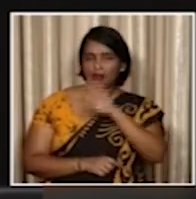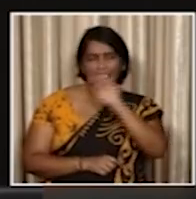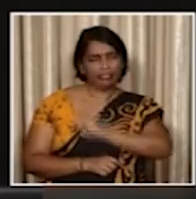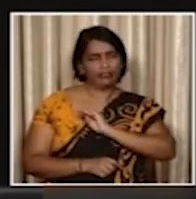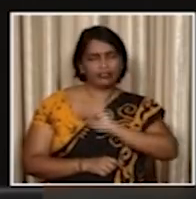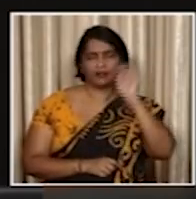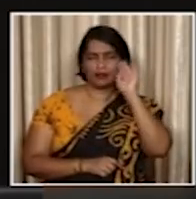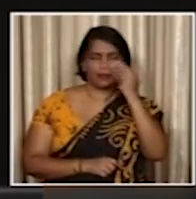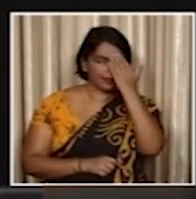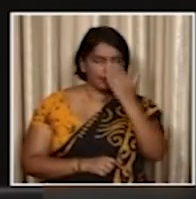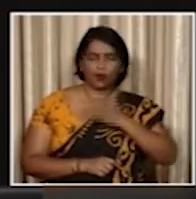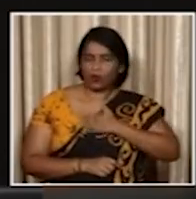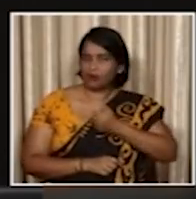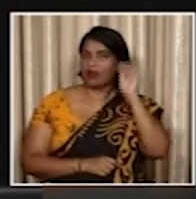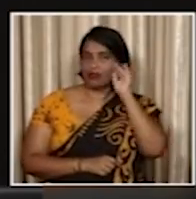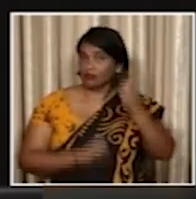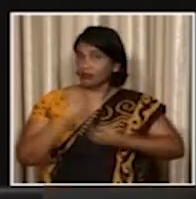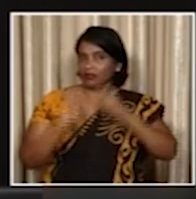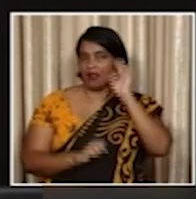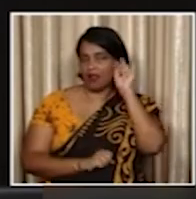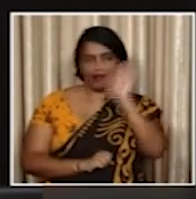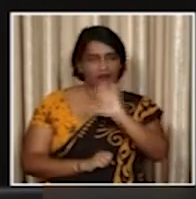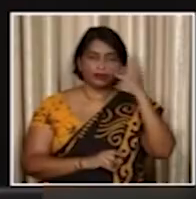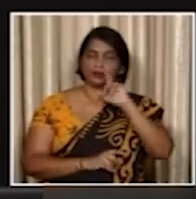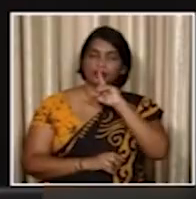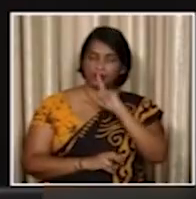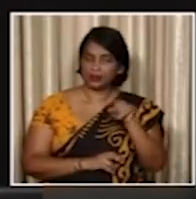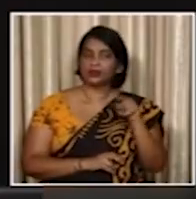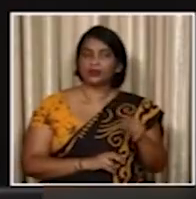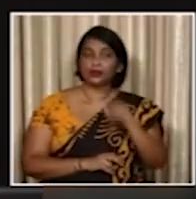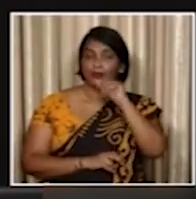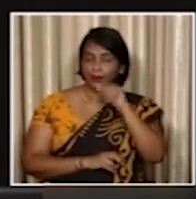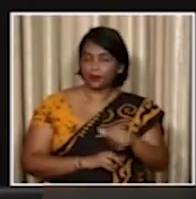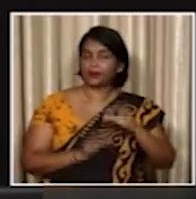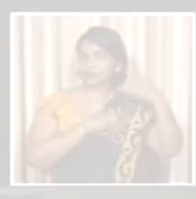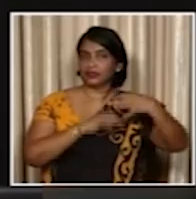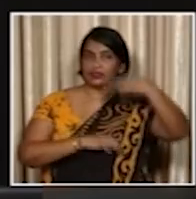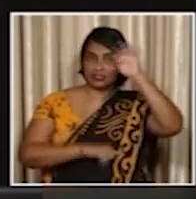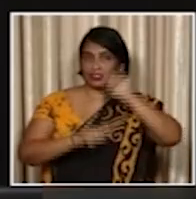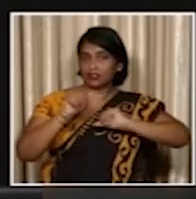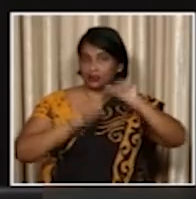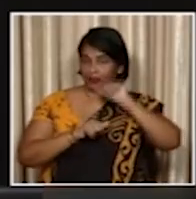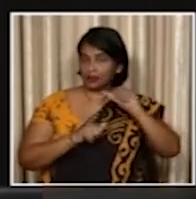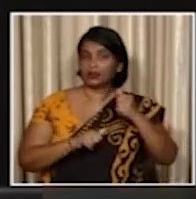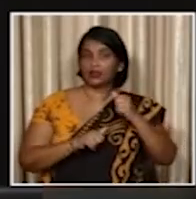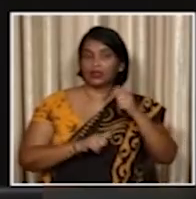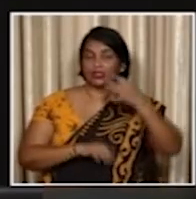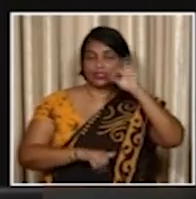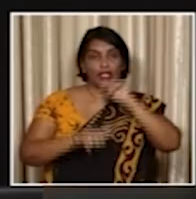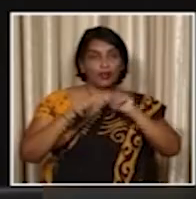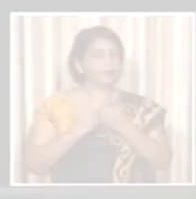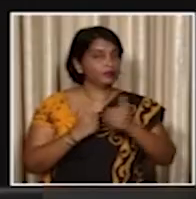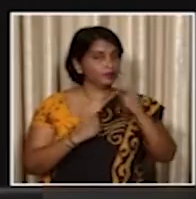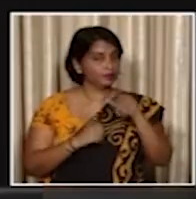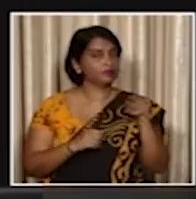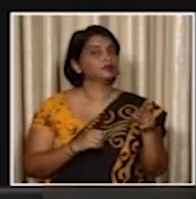අහන්න, කරුණාවෙන් අහන්න, දේශයෙන් අහන්න එපා. කරුණාවෙන් උත්තර දෙන්න මම. කිසිදු පාරම්පරික වෛද්‍යවරයෙක් වෛද්‍ය ප්‍රතිකාර කිරීම